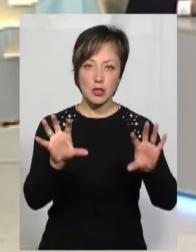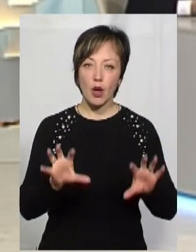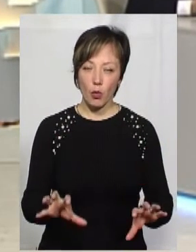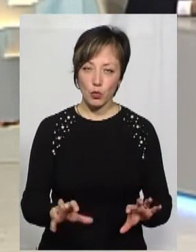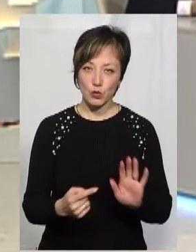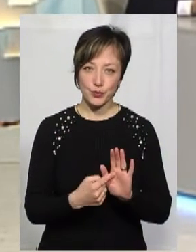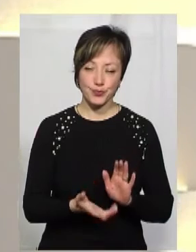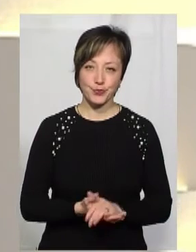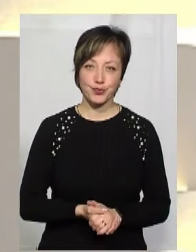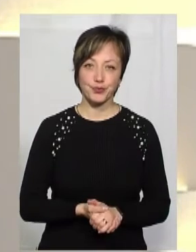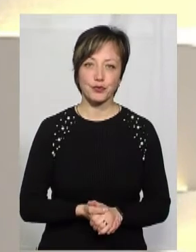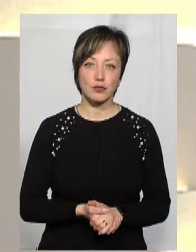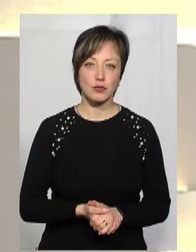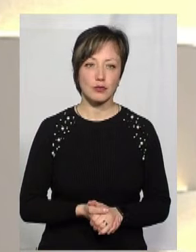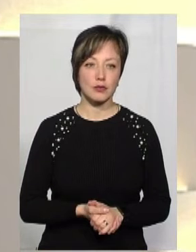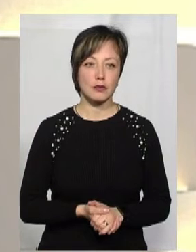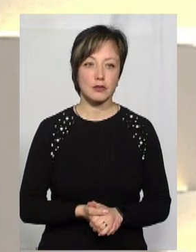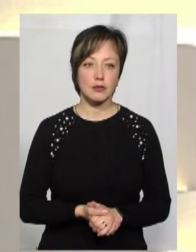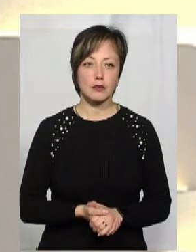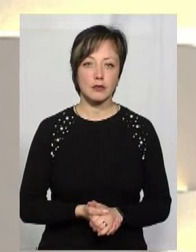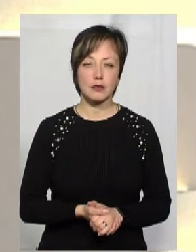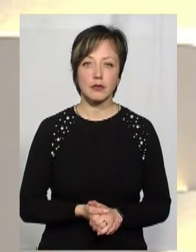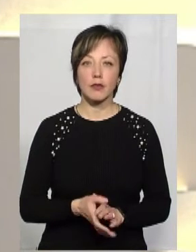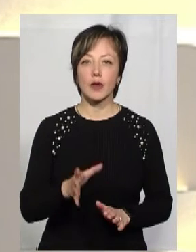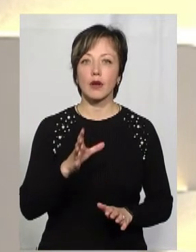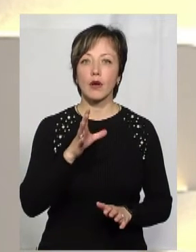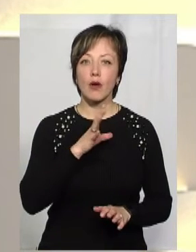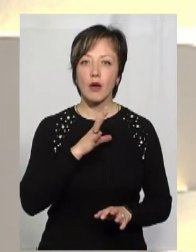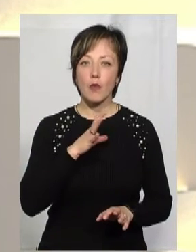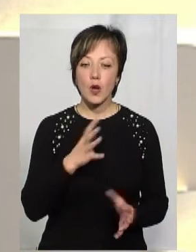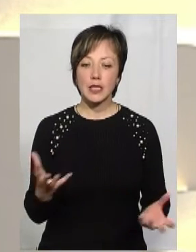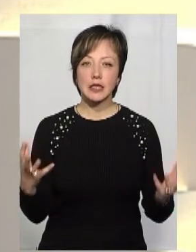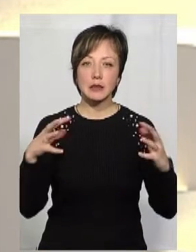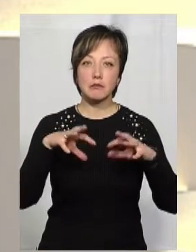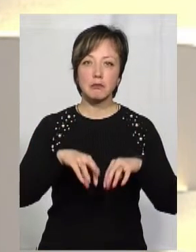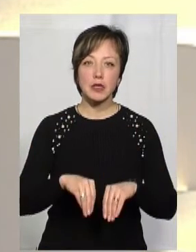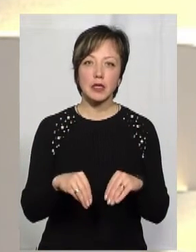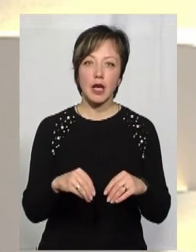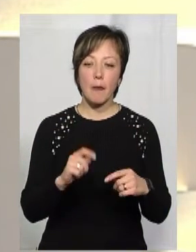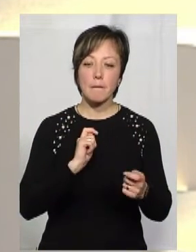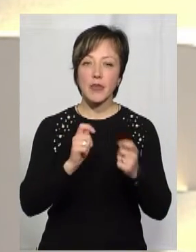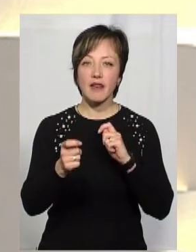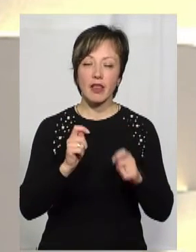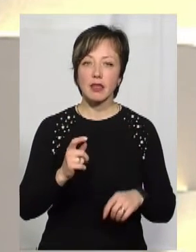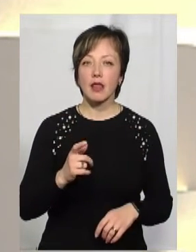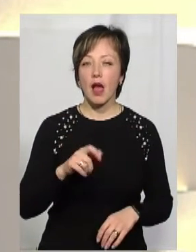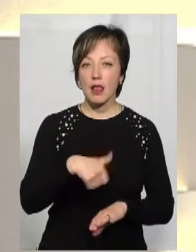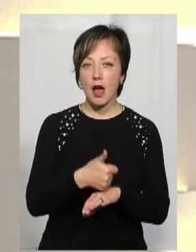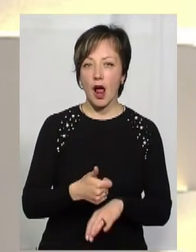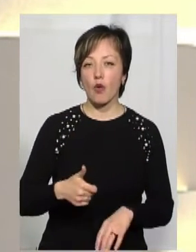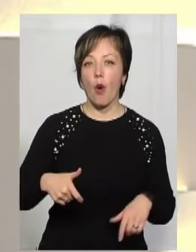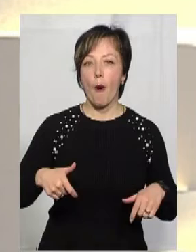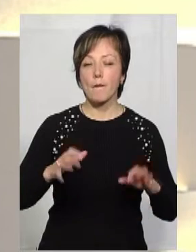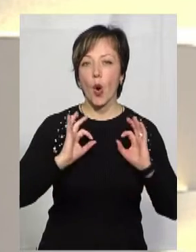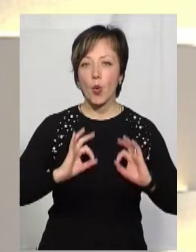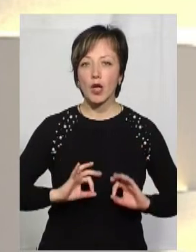закону. Про це говорилось на спільному брифінгу Генеральної прокуратури України, Національної